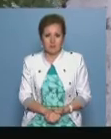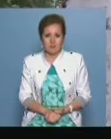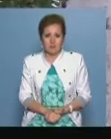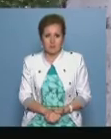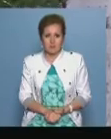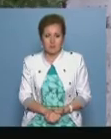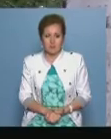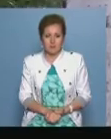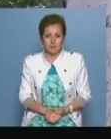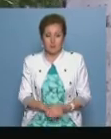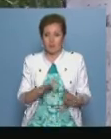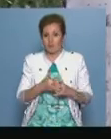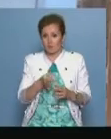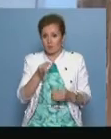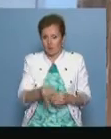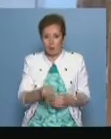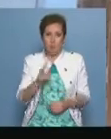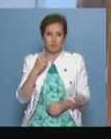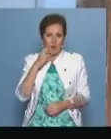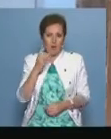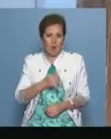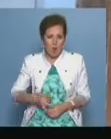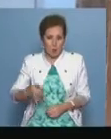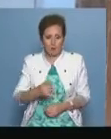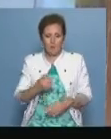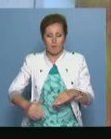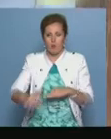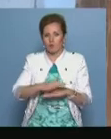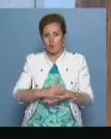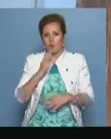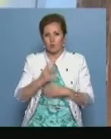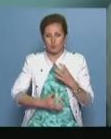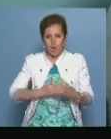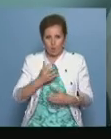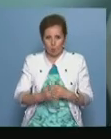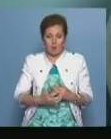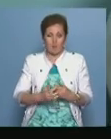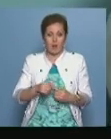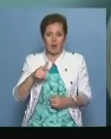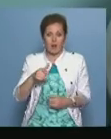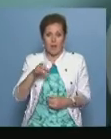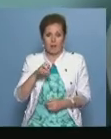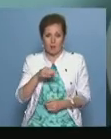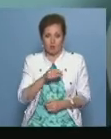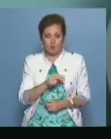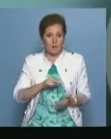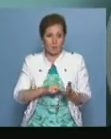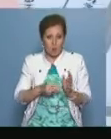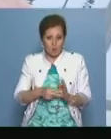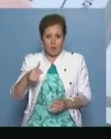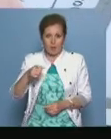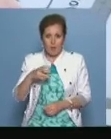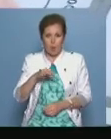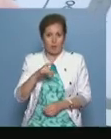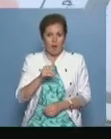ФАБ деревня Юнда Балезинского района на день стала одной из площадок международного генетического проекта «Генографика». Институт общей генетики Российской академии